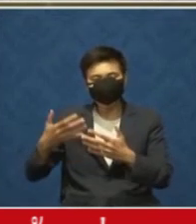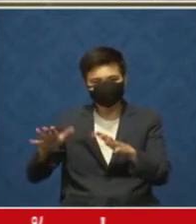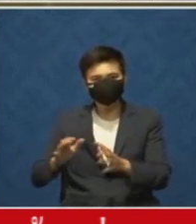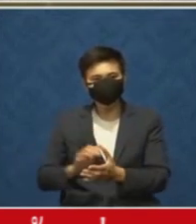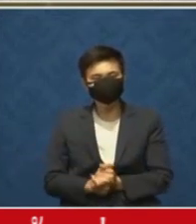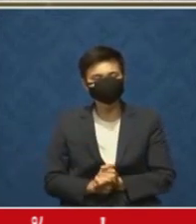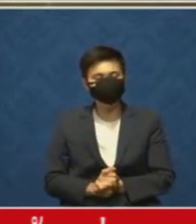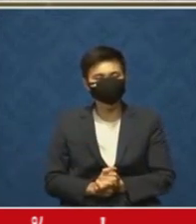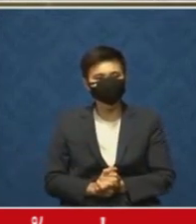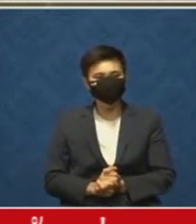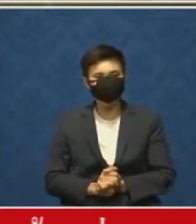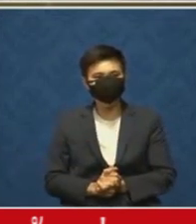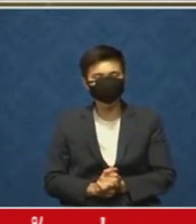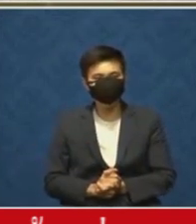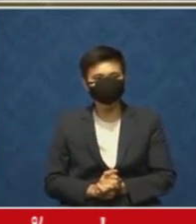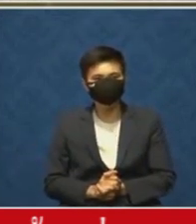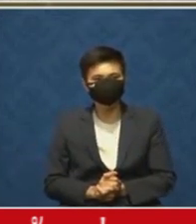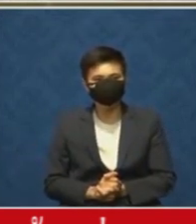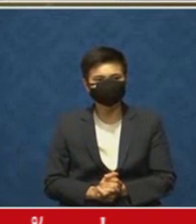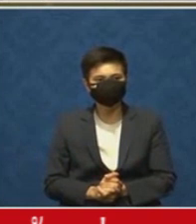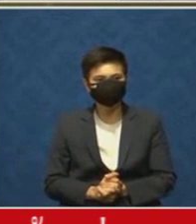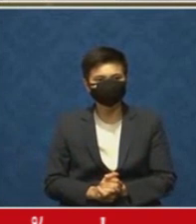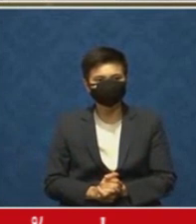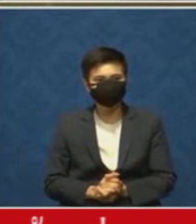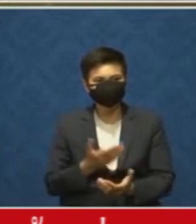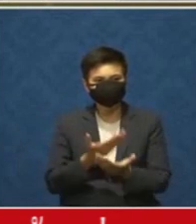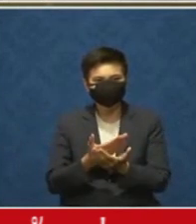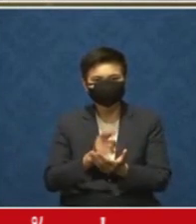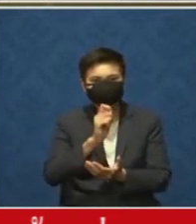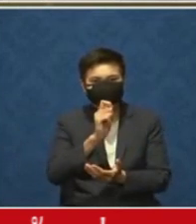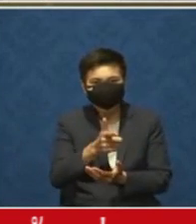12ครับค่าโง่เรือดำน้ำครับท่านประธาน